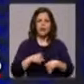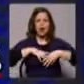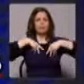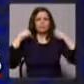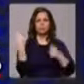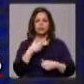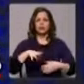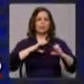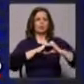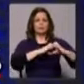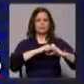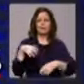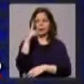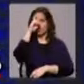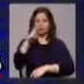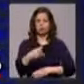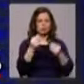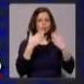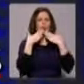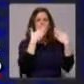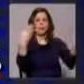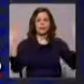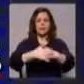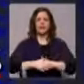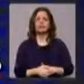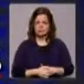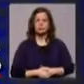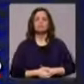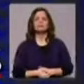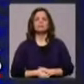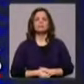русским сердцем. Большое спасибо и низкий поклон вам от нас всех.